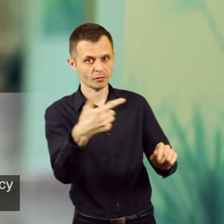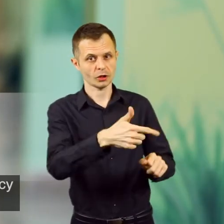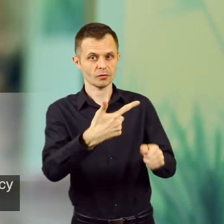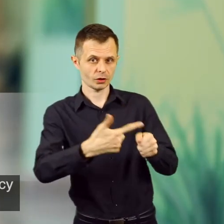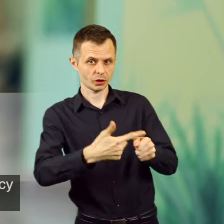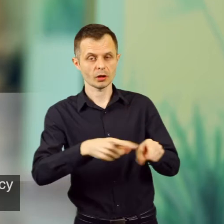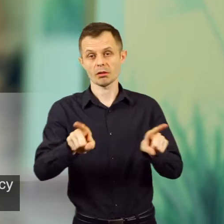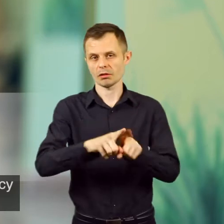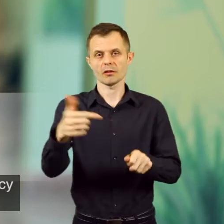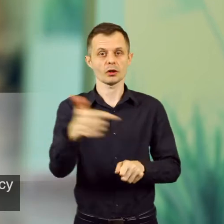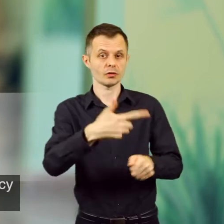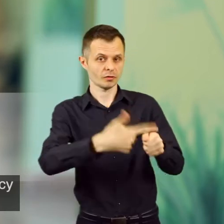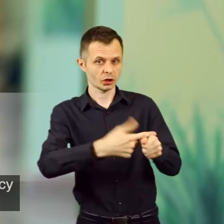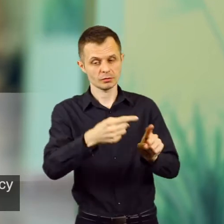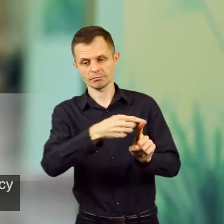2019-2020 i w